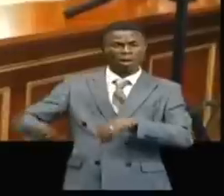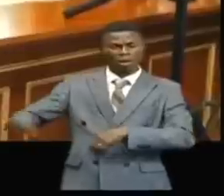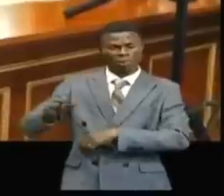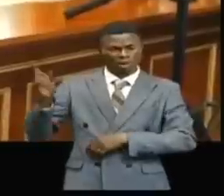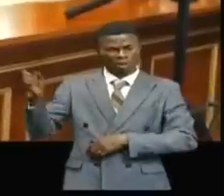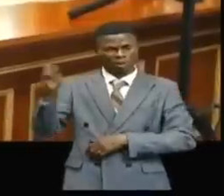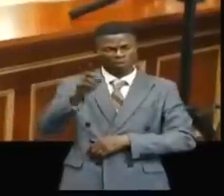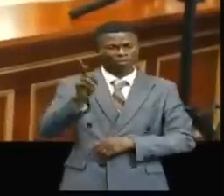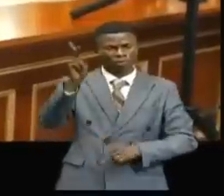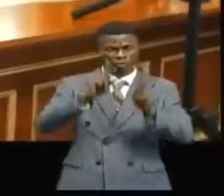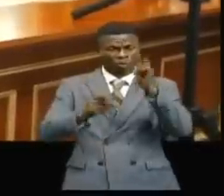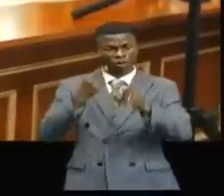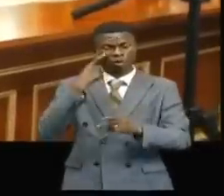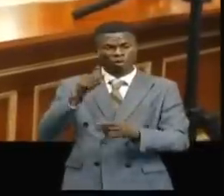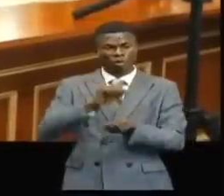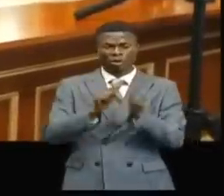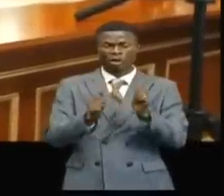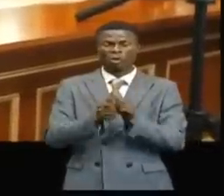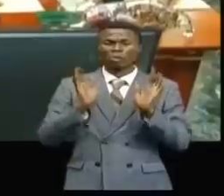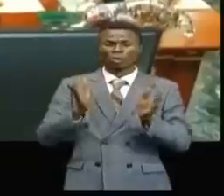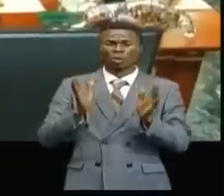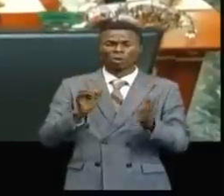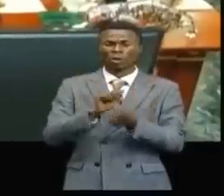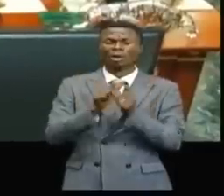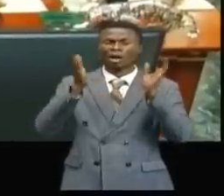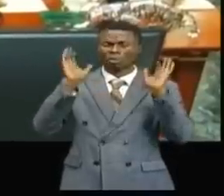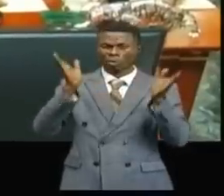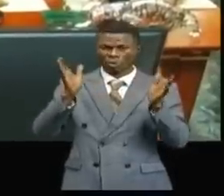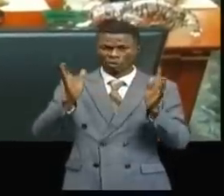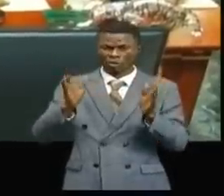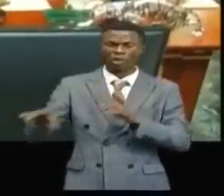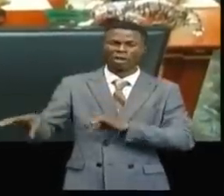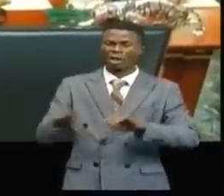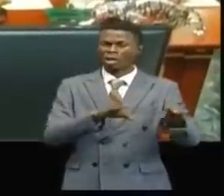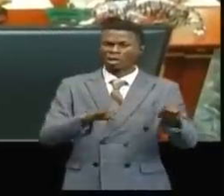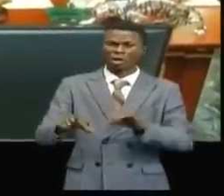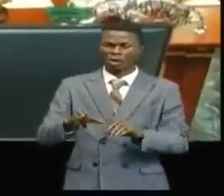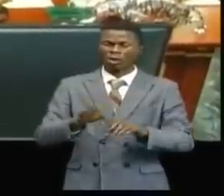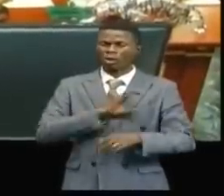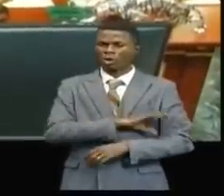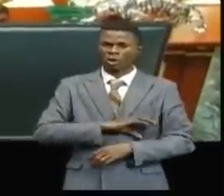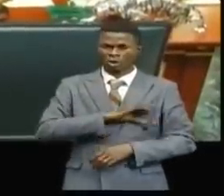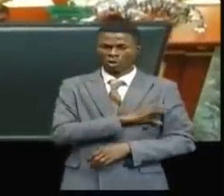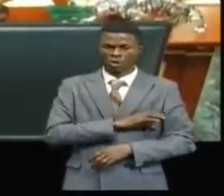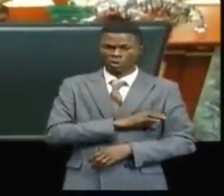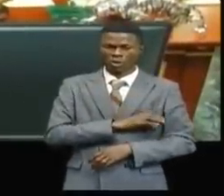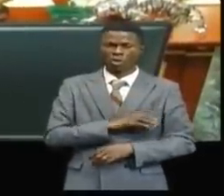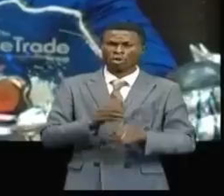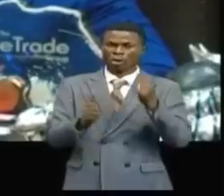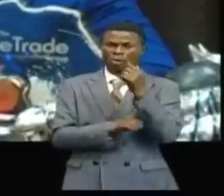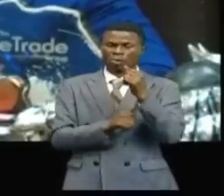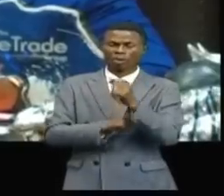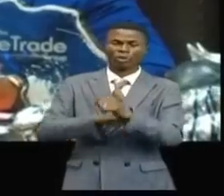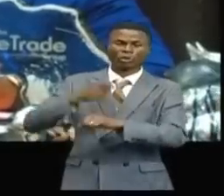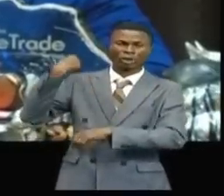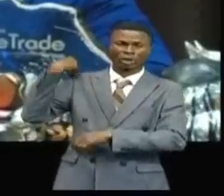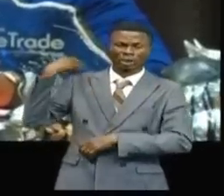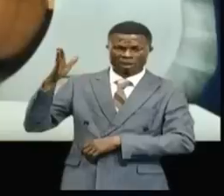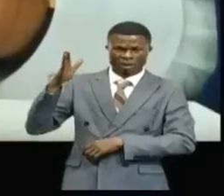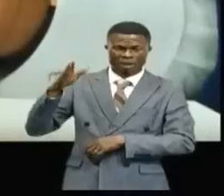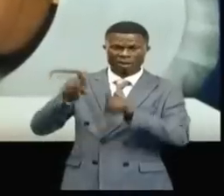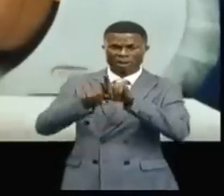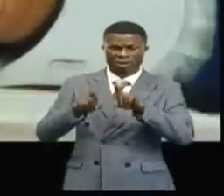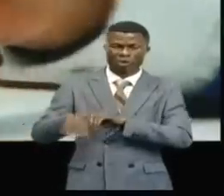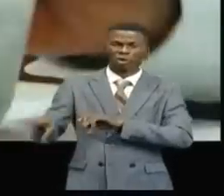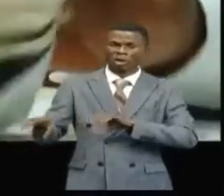le peuple assiste abasourdi, scandaleusement, à des actes ou comportements de certains acteurs judiciaires, ainsi qu'à